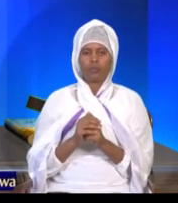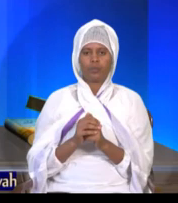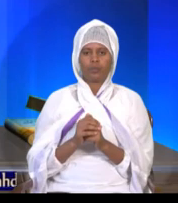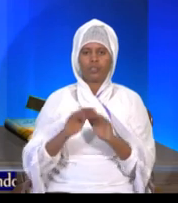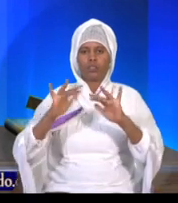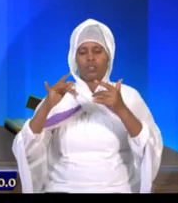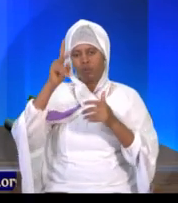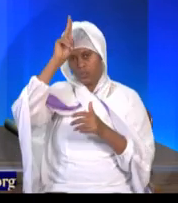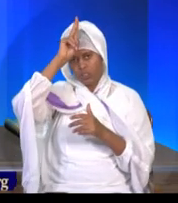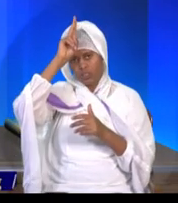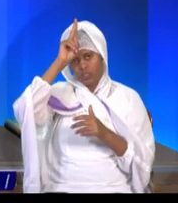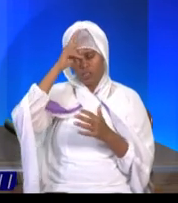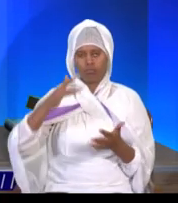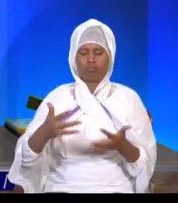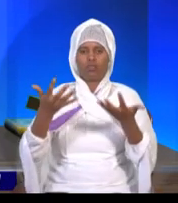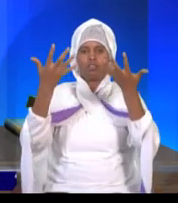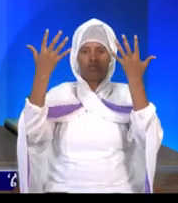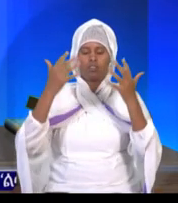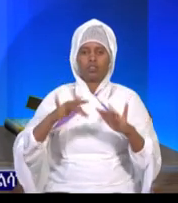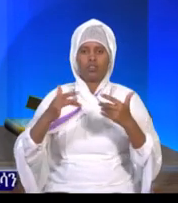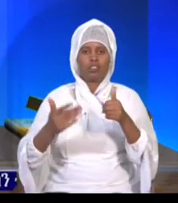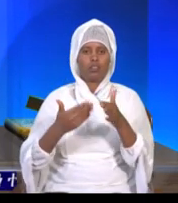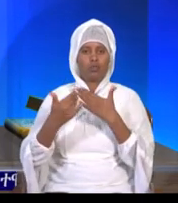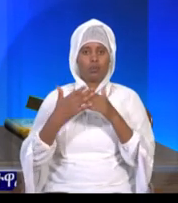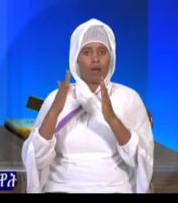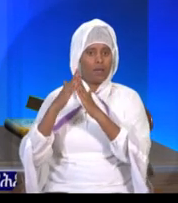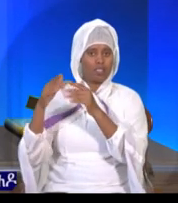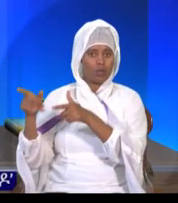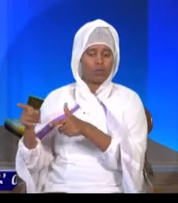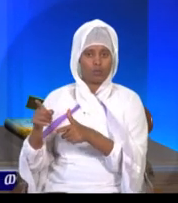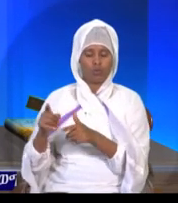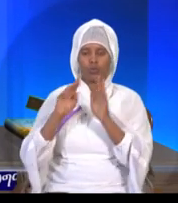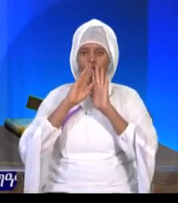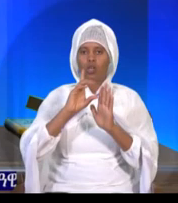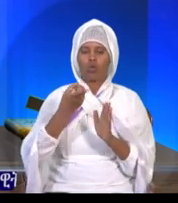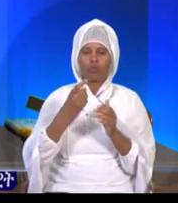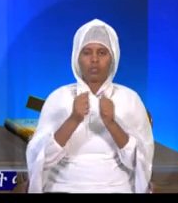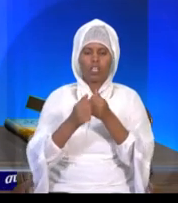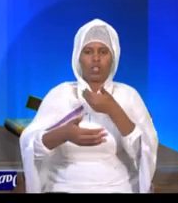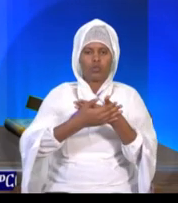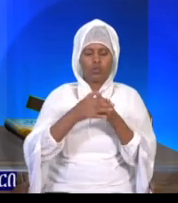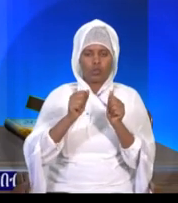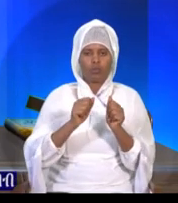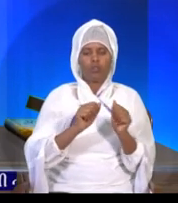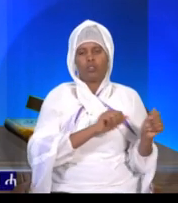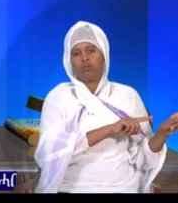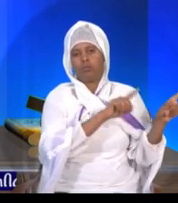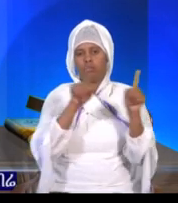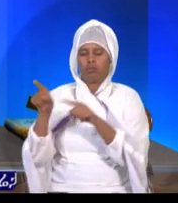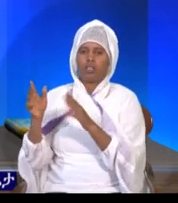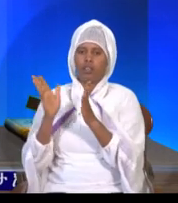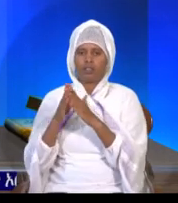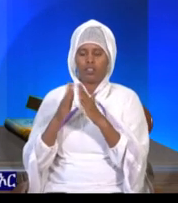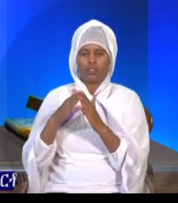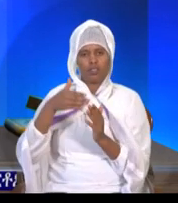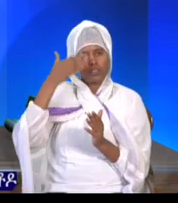ማለት ሰይጣን ሰባት ኣላዒሉ ምሰበገሶም እንታይ ገበሩ ከይዶም ኣብቲ ዓዲ